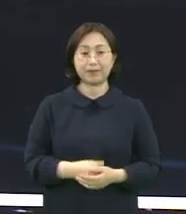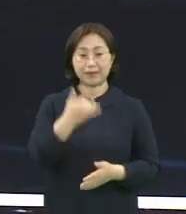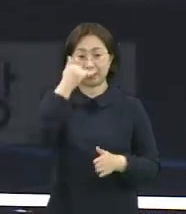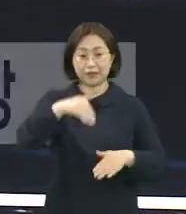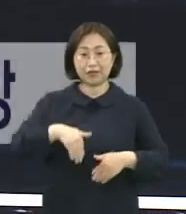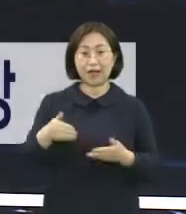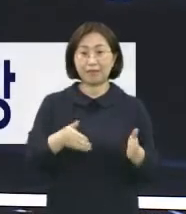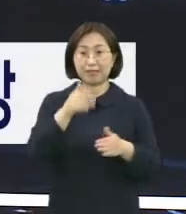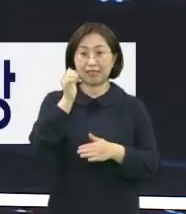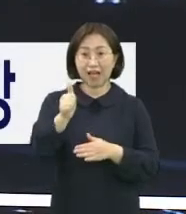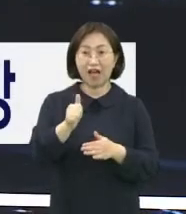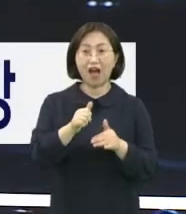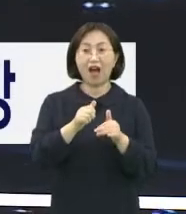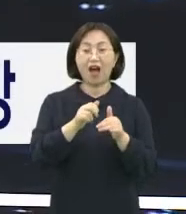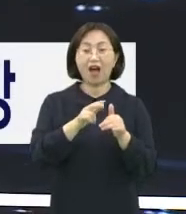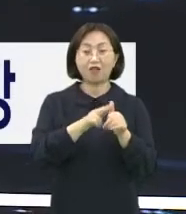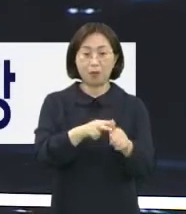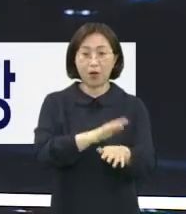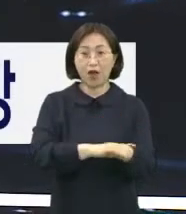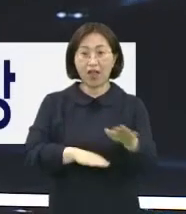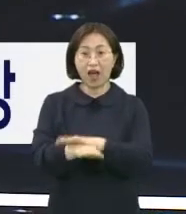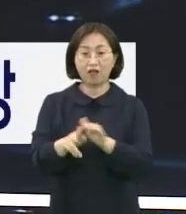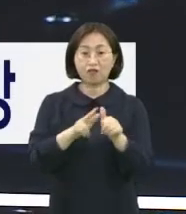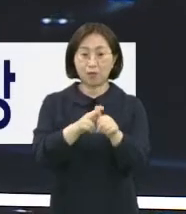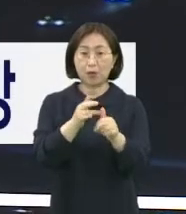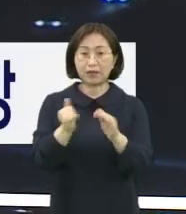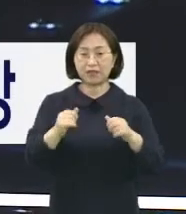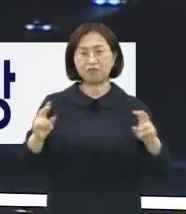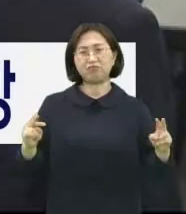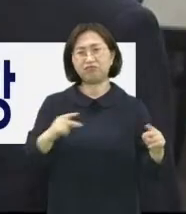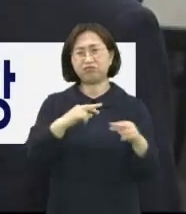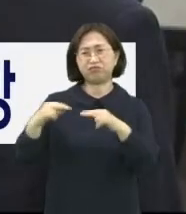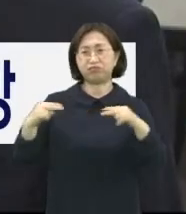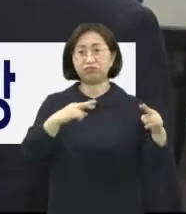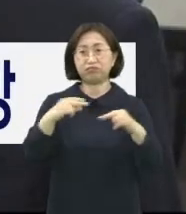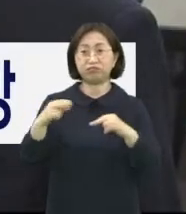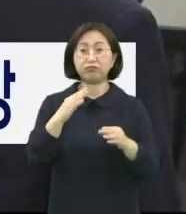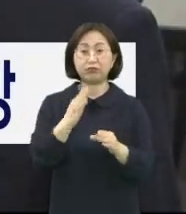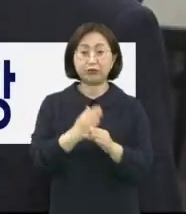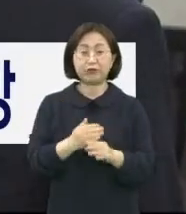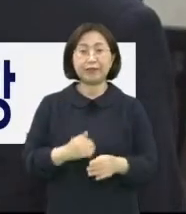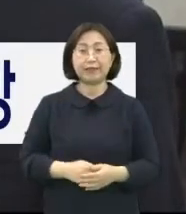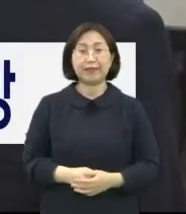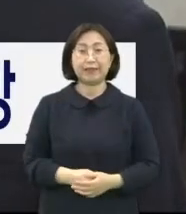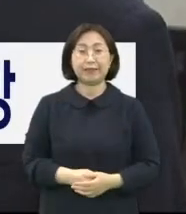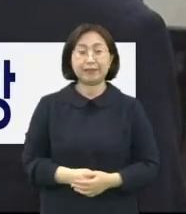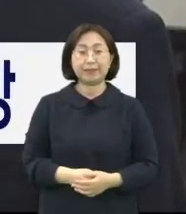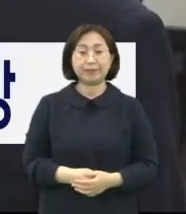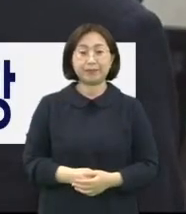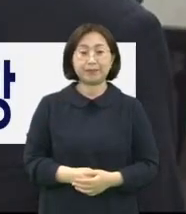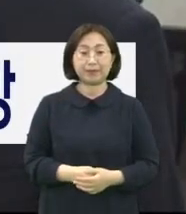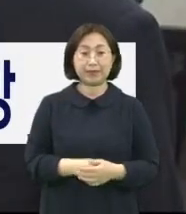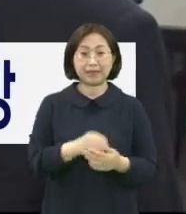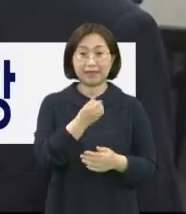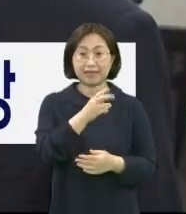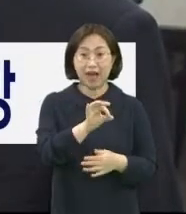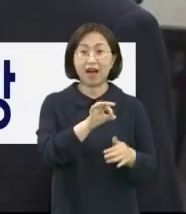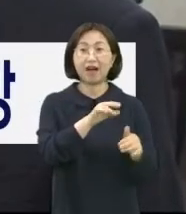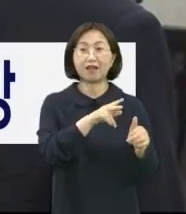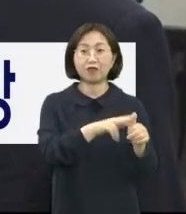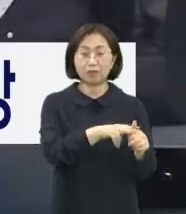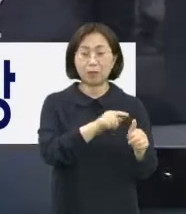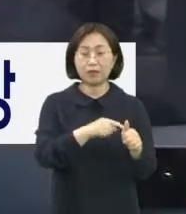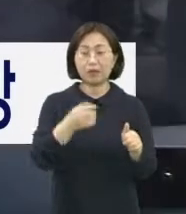충남 지사 선거에 나산 여야 후보들은 캠프 논평을 통해 날선 공방을 벌이고 있습니다 양승조 후보 측은